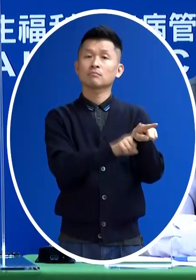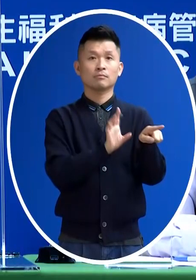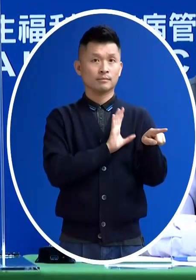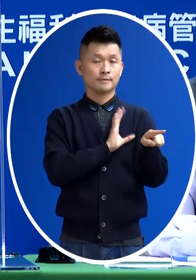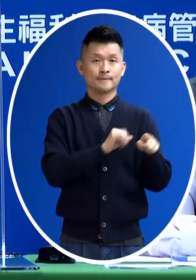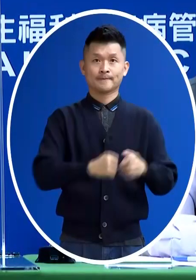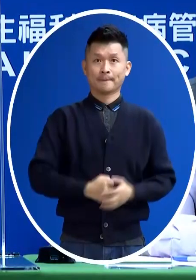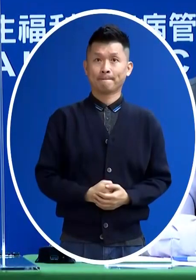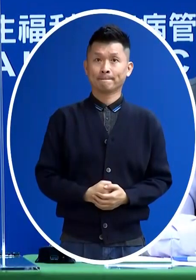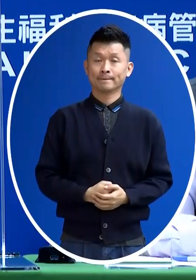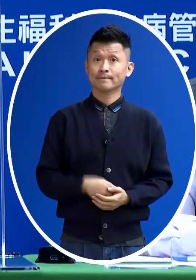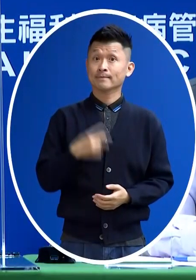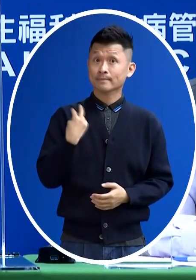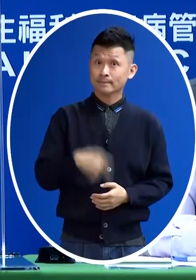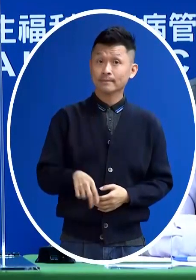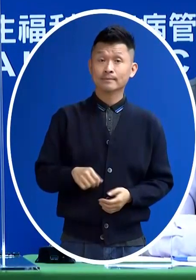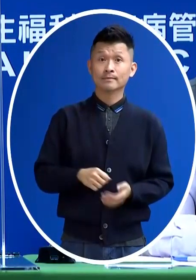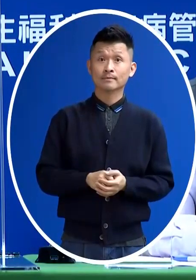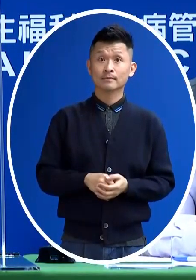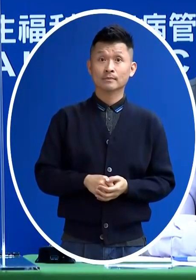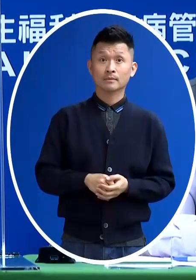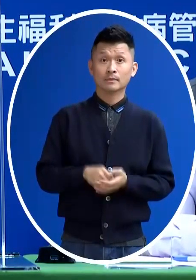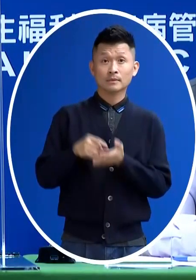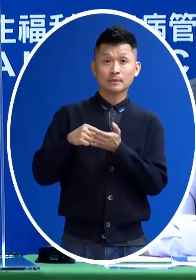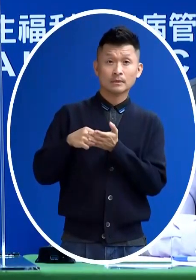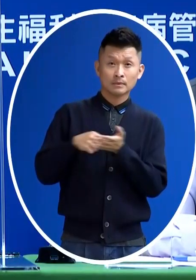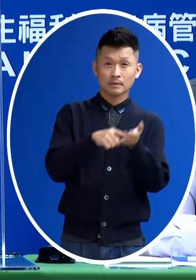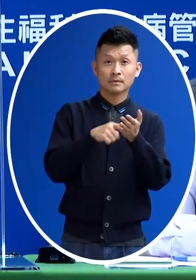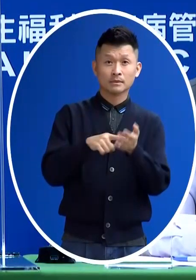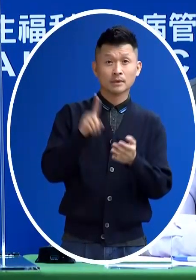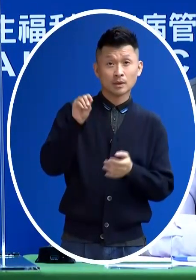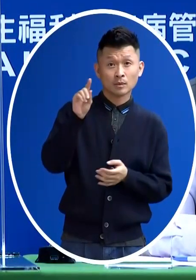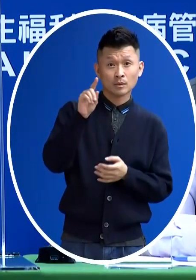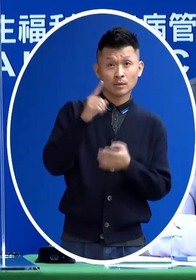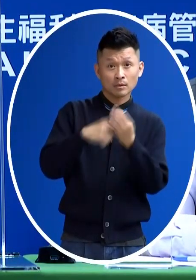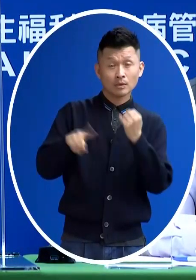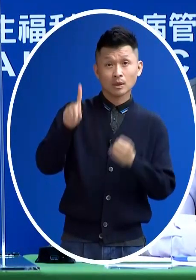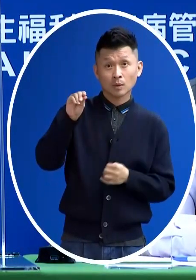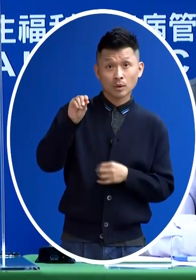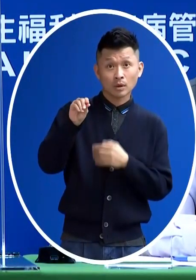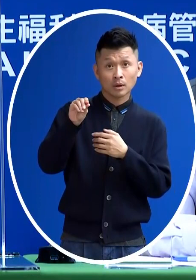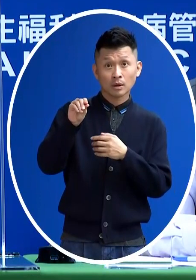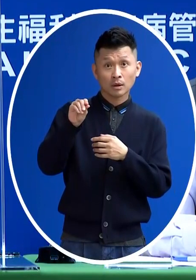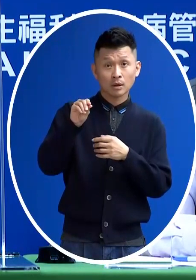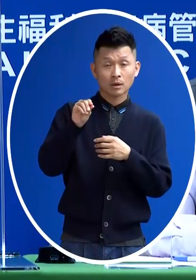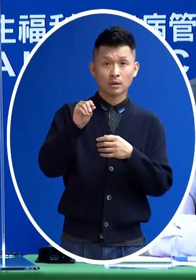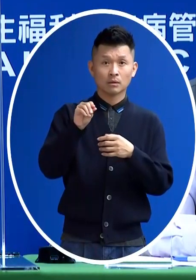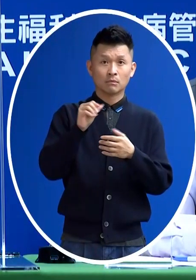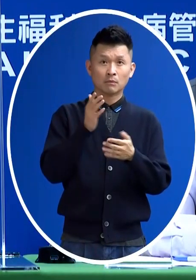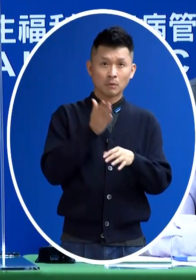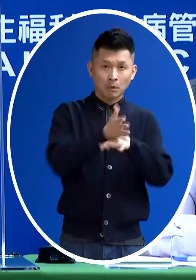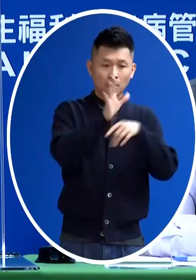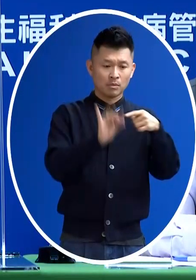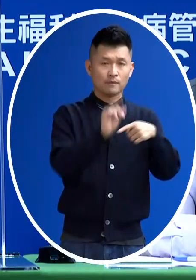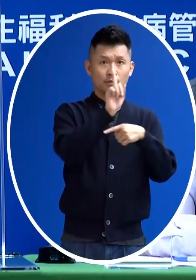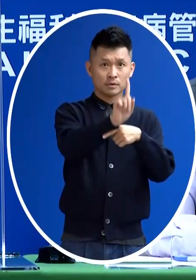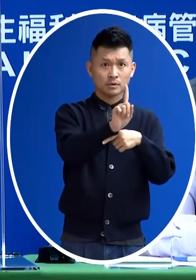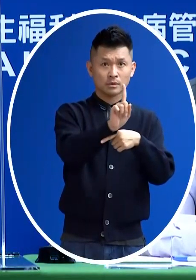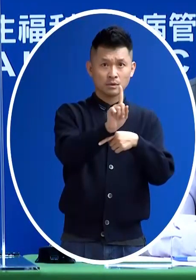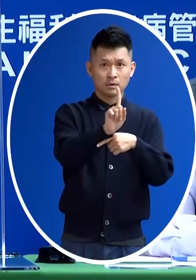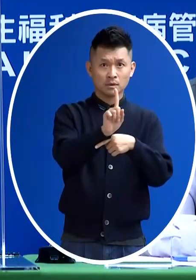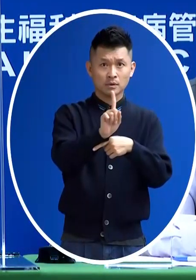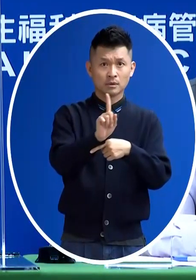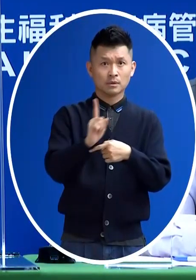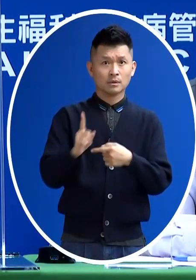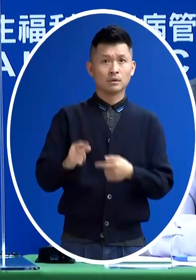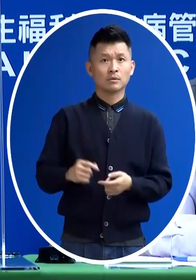行。那用1万多件来申请，那现在有几件只有1%，那这样的一个讲法。